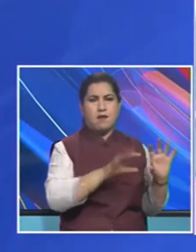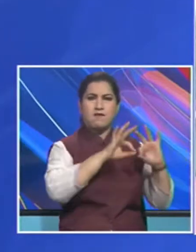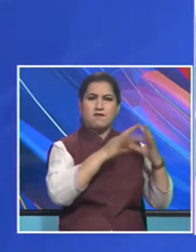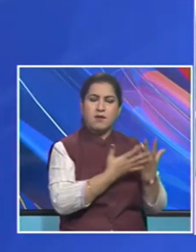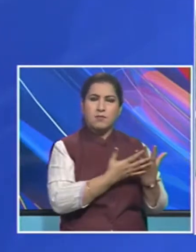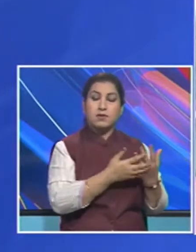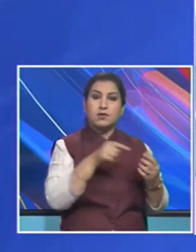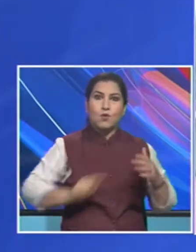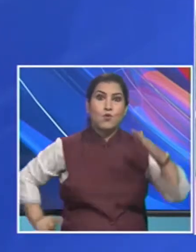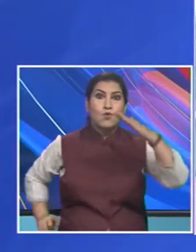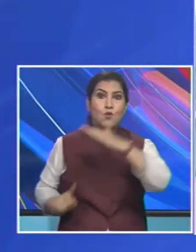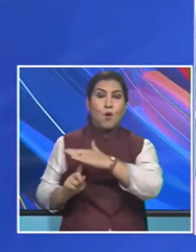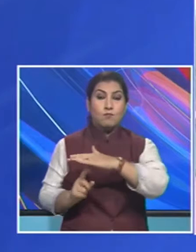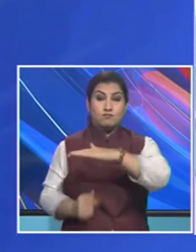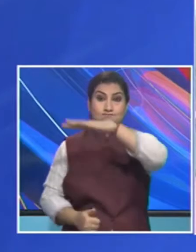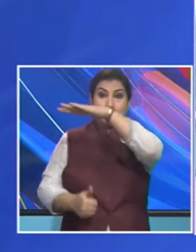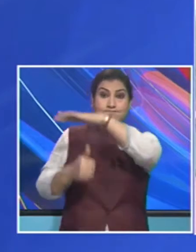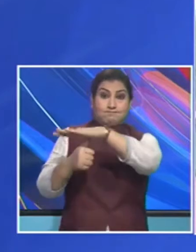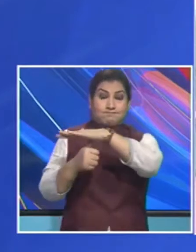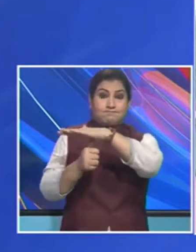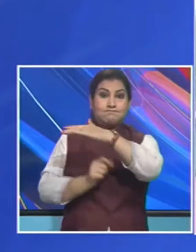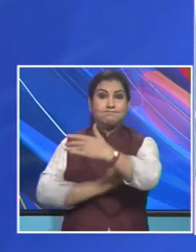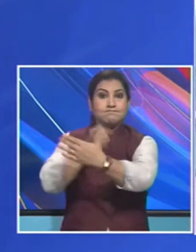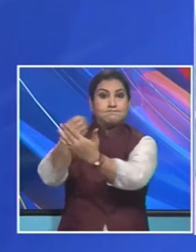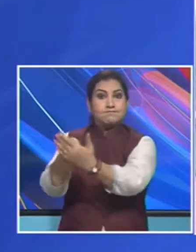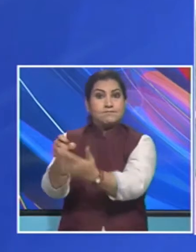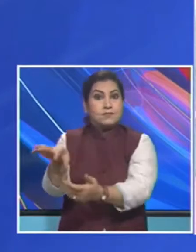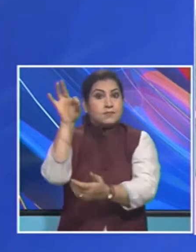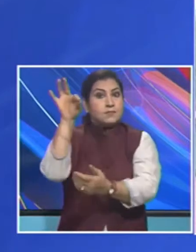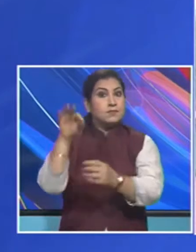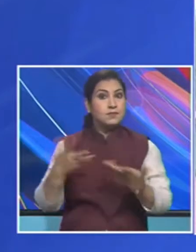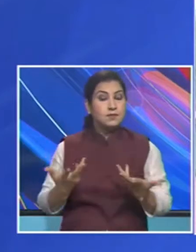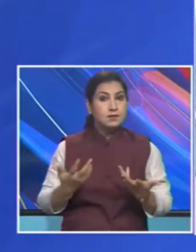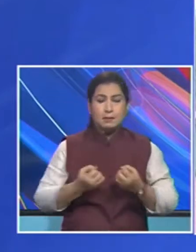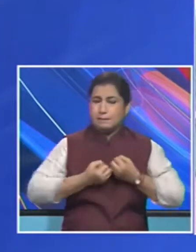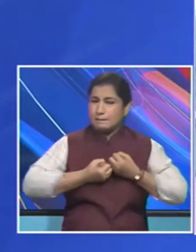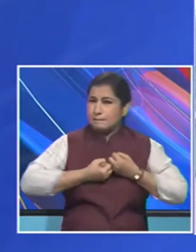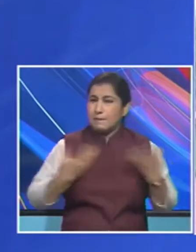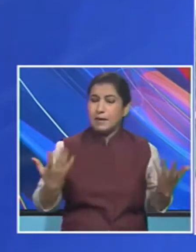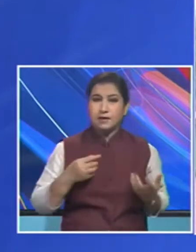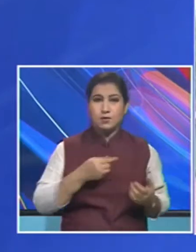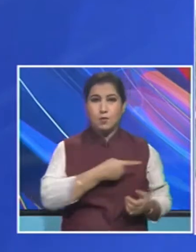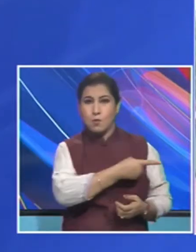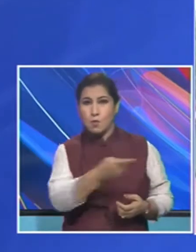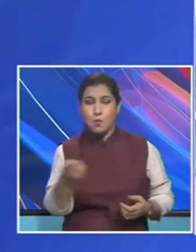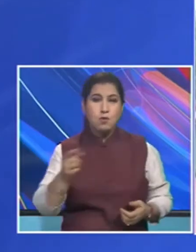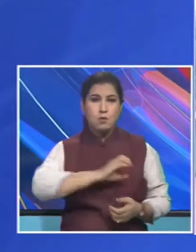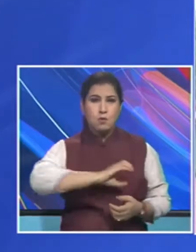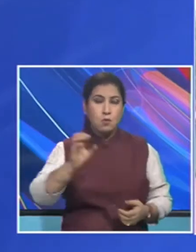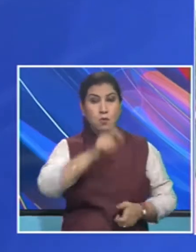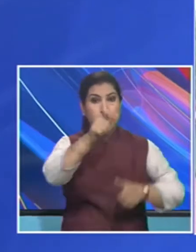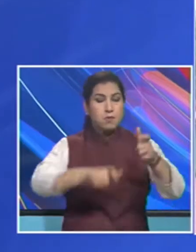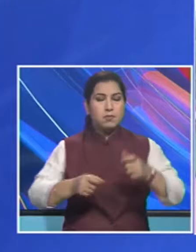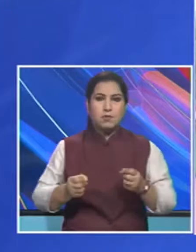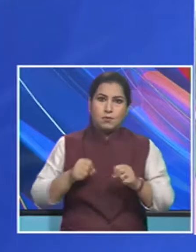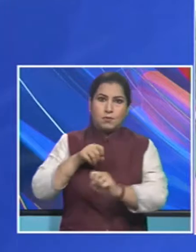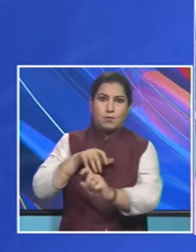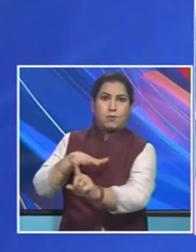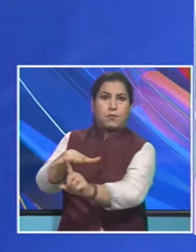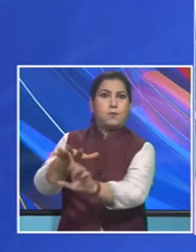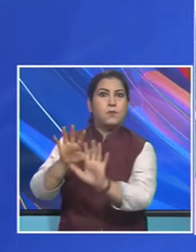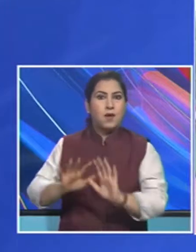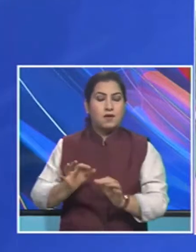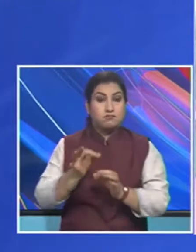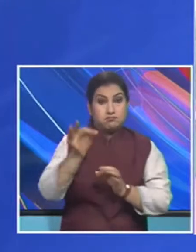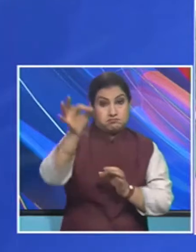के सर्वोच्च संवैधानिक पद पर पहुंचकर उन्होंने करोड़ों करोड़ों मन को प्रेरित किया है और भविष्य